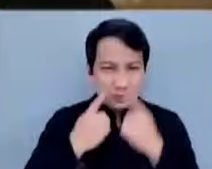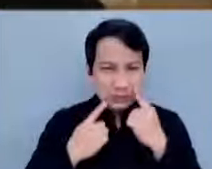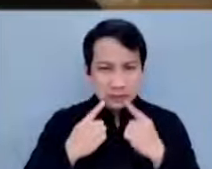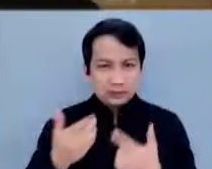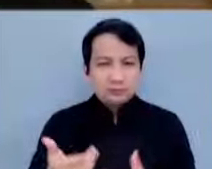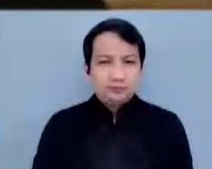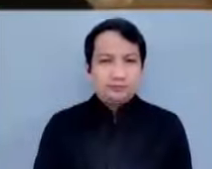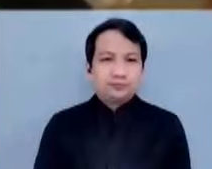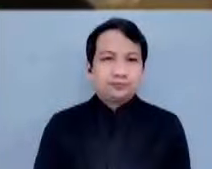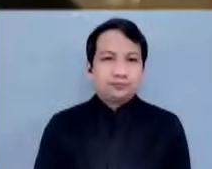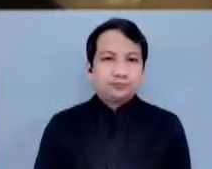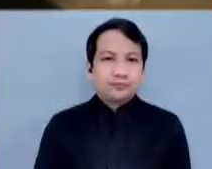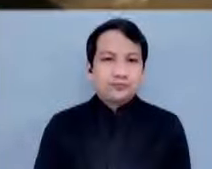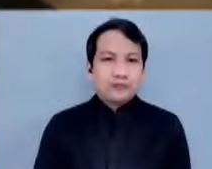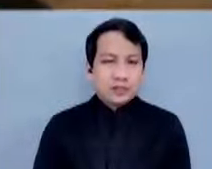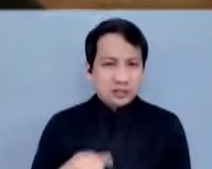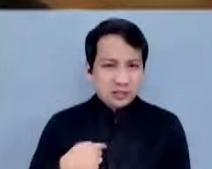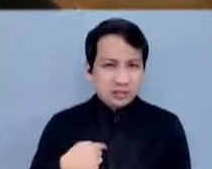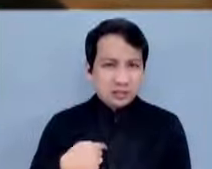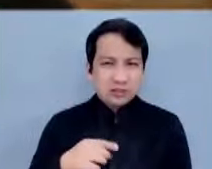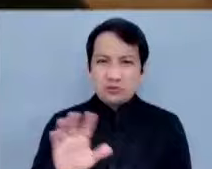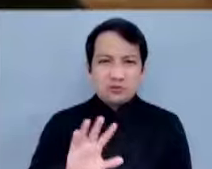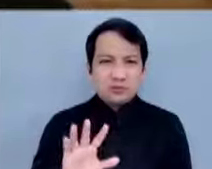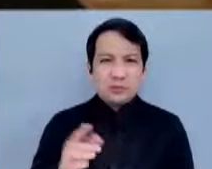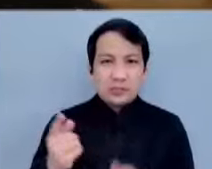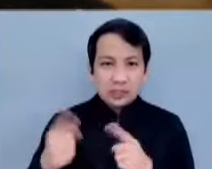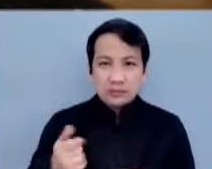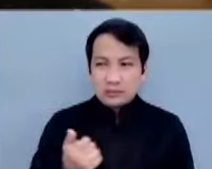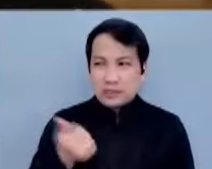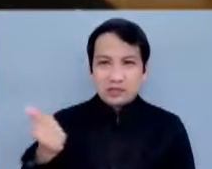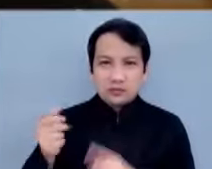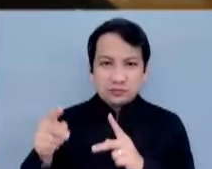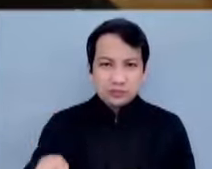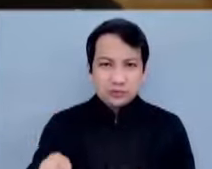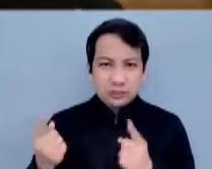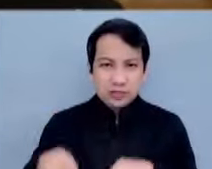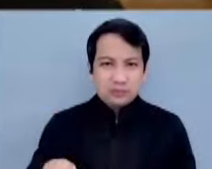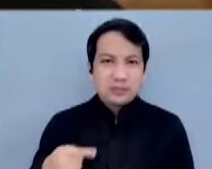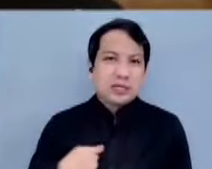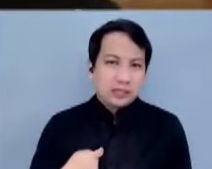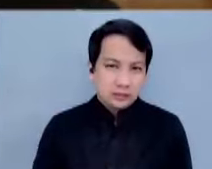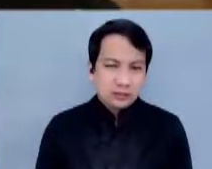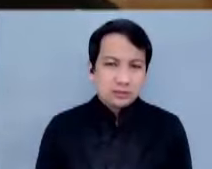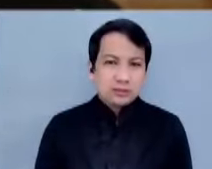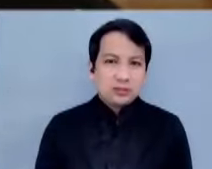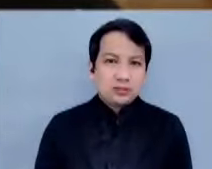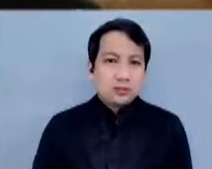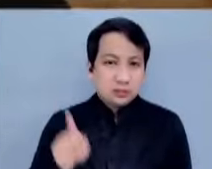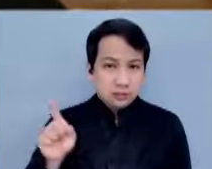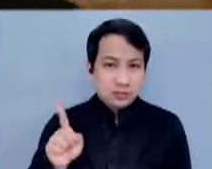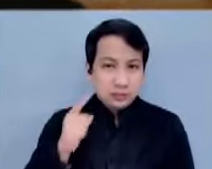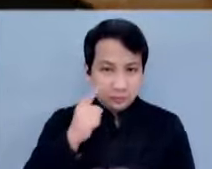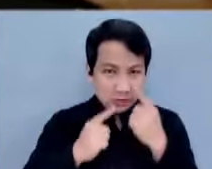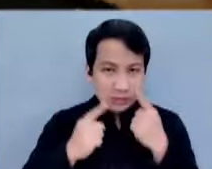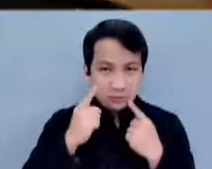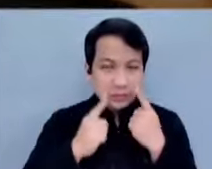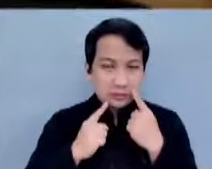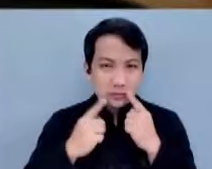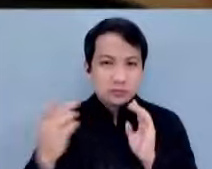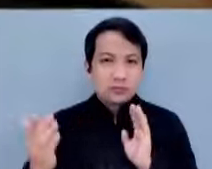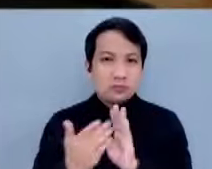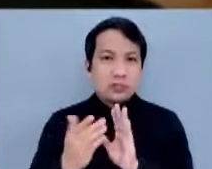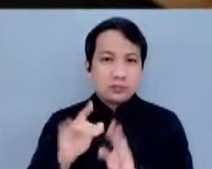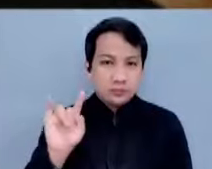Ayoko nang mangyari sa ibang tao itong nangyari sa amin. Napaluhan na lang ang aktor na si Jano Gibbs nang humarap sa media kaugnay